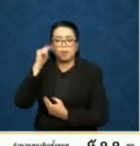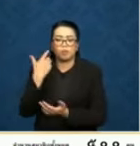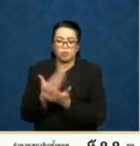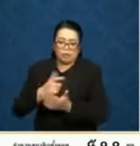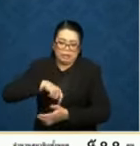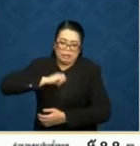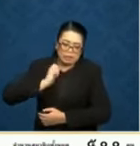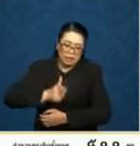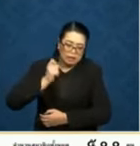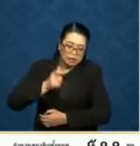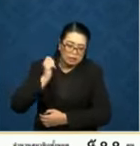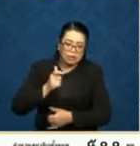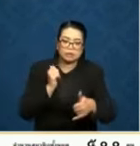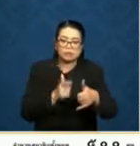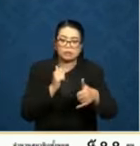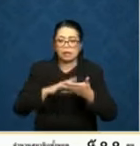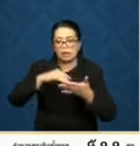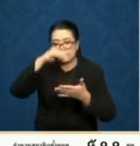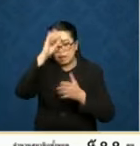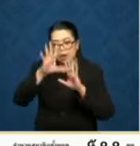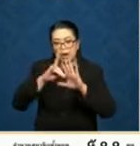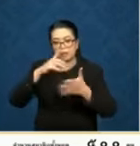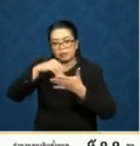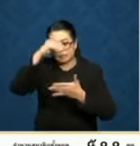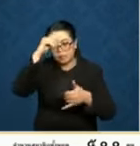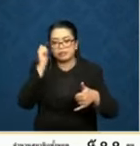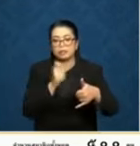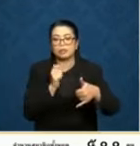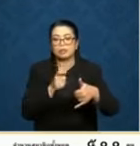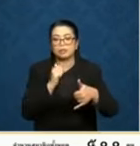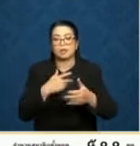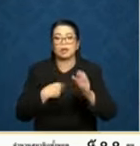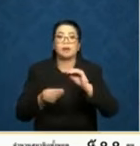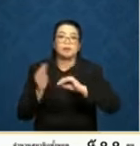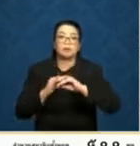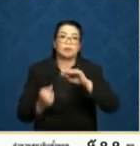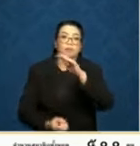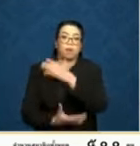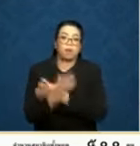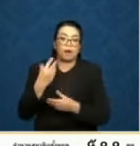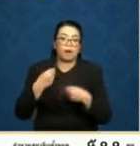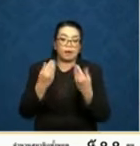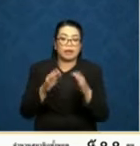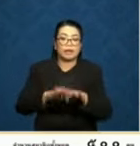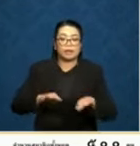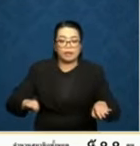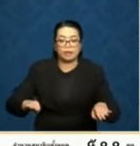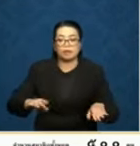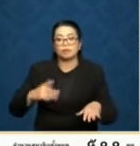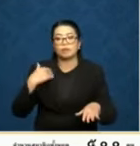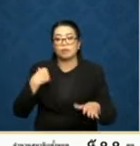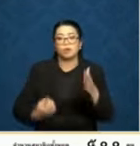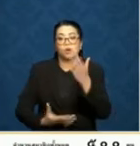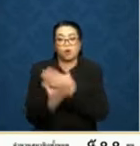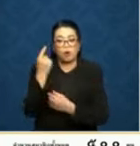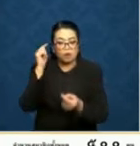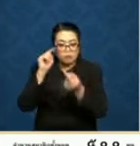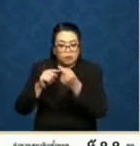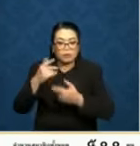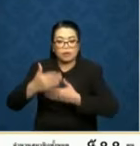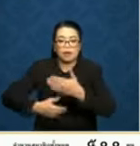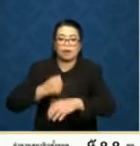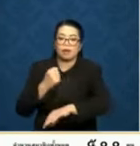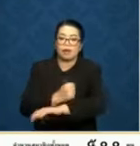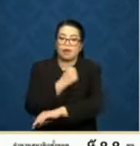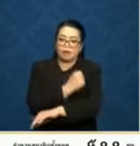ที่จะเป็นค่าใช้จ่ายในการส่งลูกหลานเข้าไปเรียนและเป็นการเพ่มโอกาส ให้กบลูกหลานของพวกเราได้เข้าไปสู่ตลาดแง